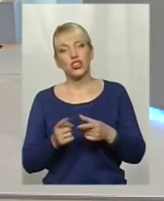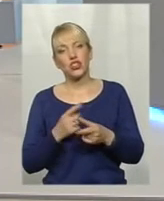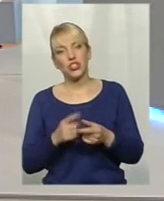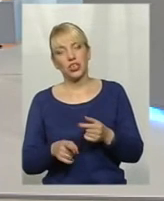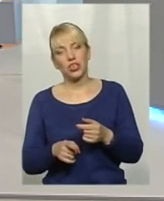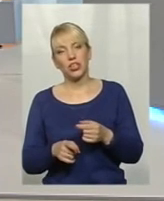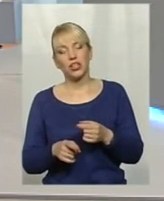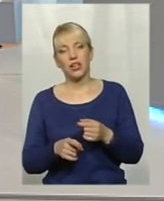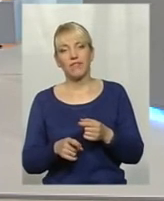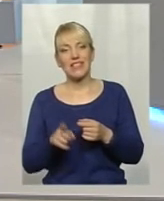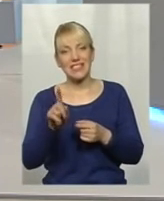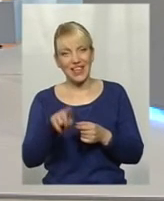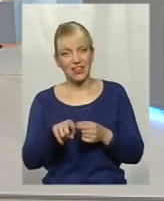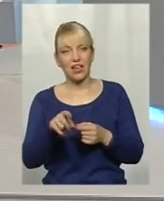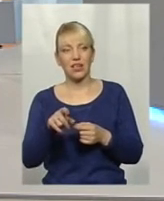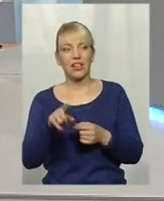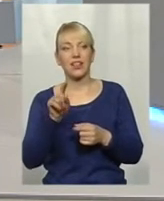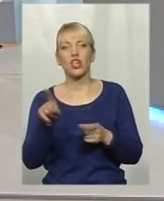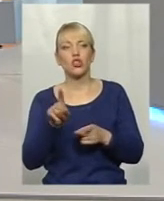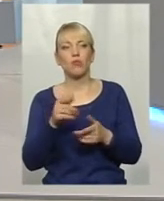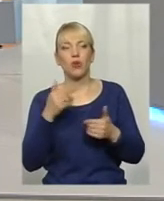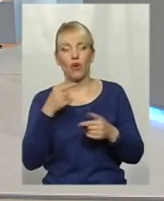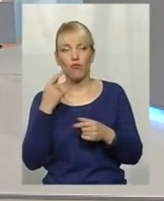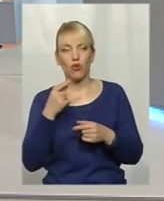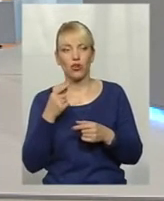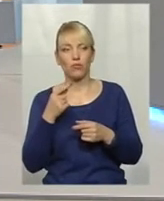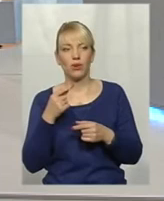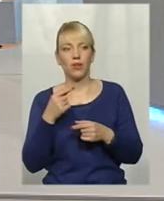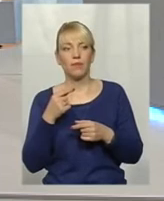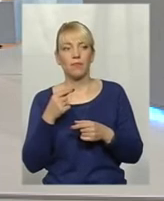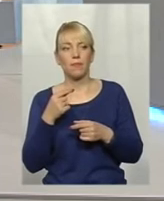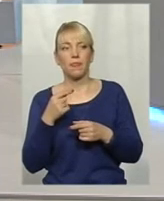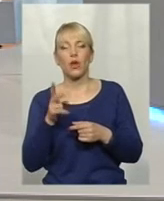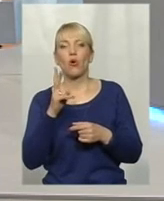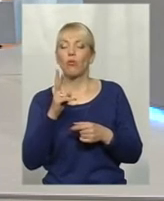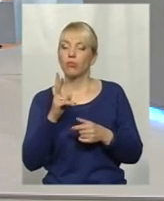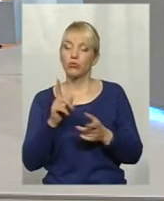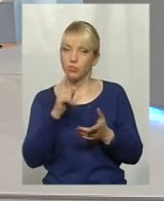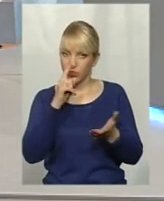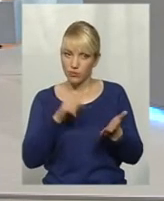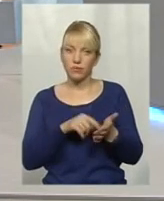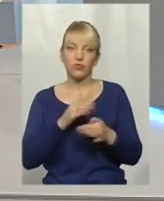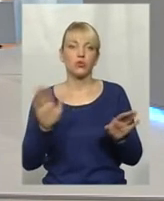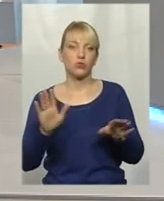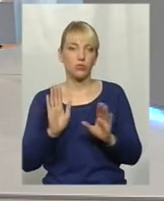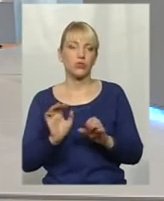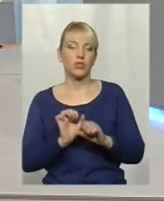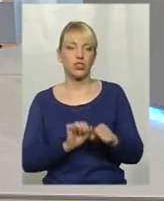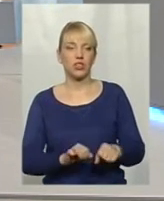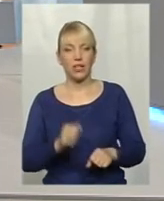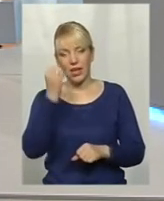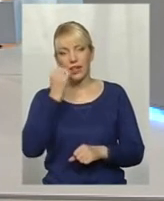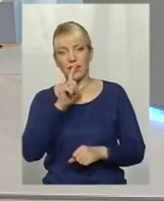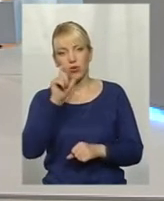те, що ми говоримо, звичайно, я кому випала честь захищати, той і буде захищати. Да, дякую за